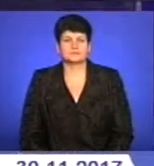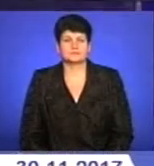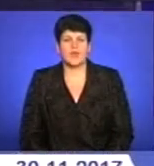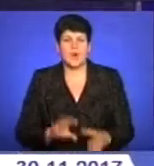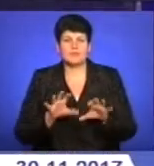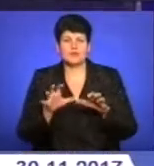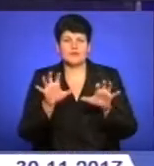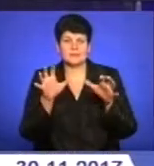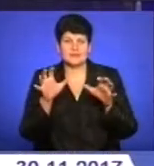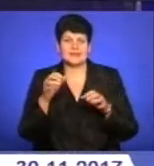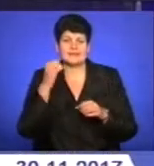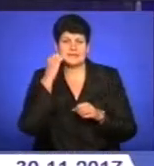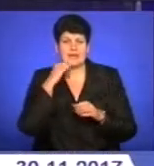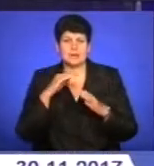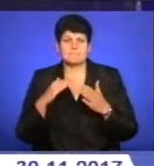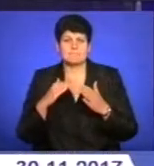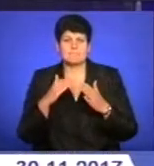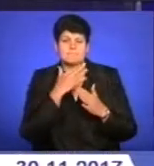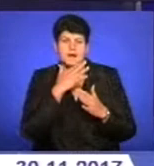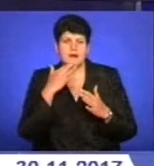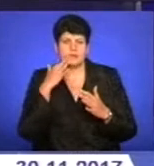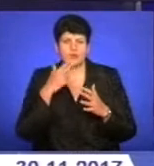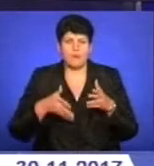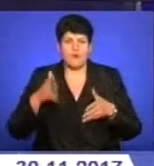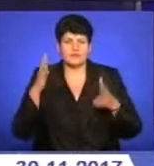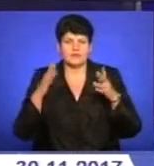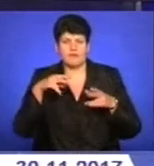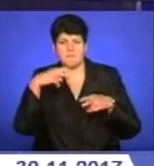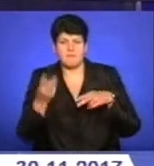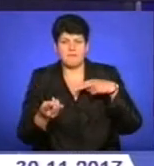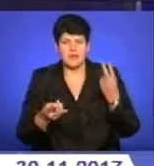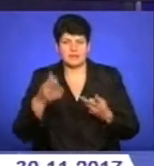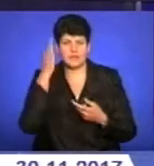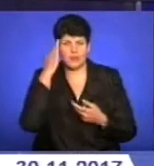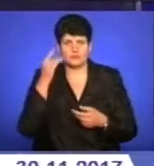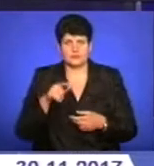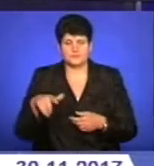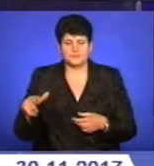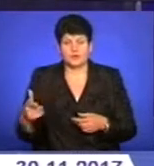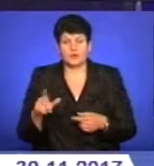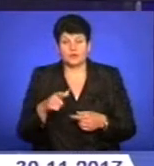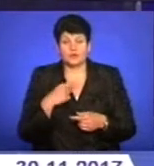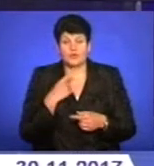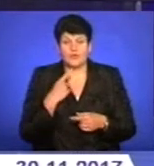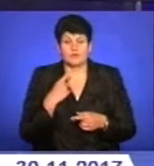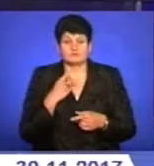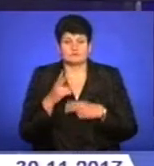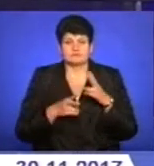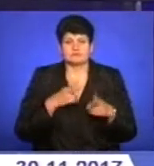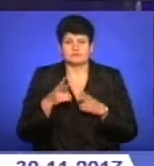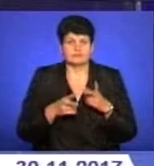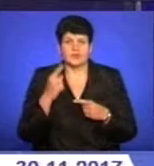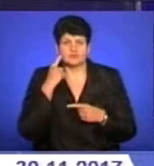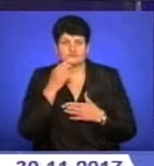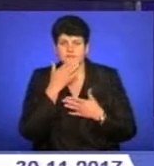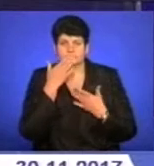Облицювальна плитка зі старих багатоповерхівок падає на голови тернополян. Люди звертаються у різні інстанції та кажуть, їх не чують. Подробиці